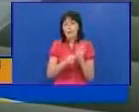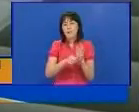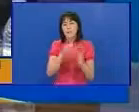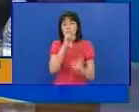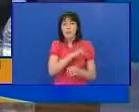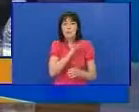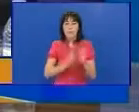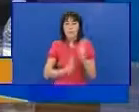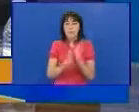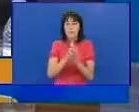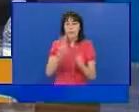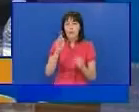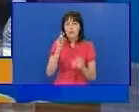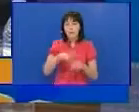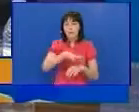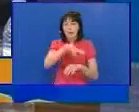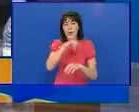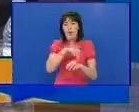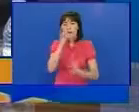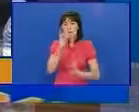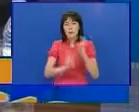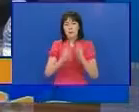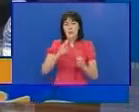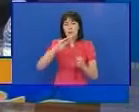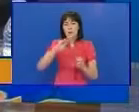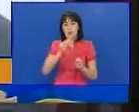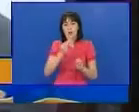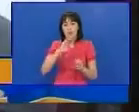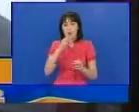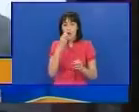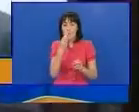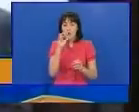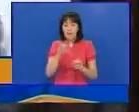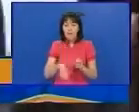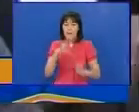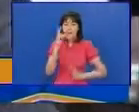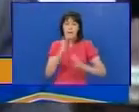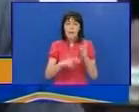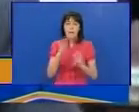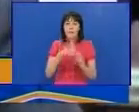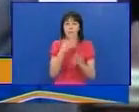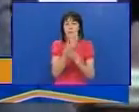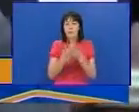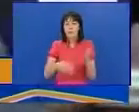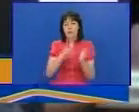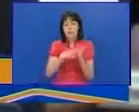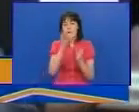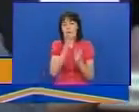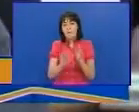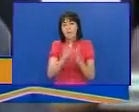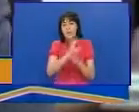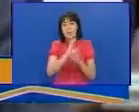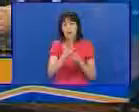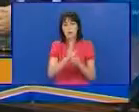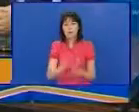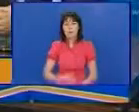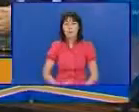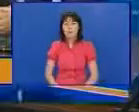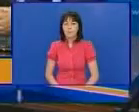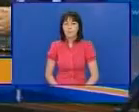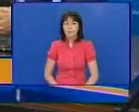қосылған. Солардың бірі Хлопкобром Целлюлоза жауапкершілігі шектеулі серіктестігі. Фабрика өнімінің 80% экспорттап отыр.